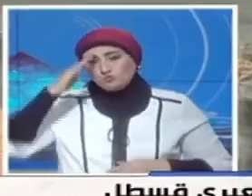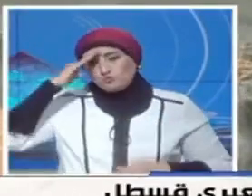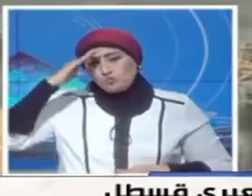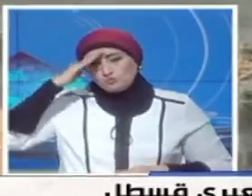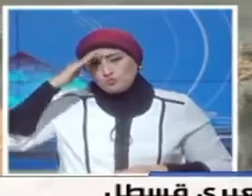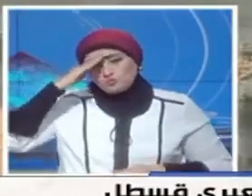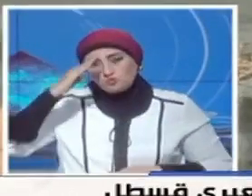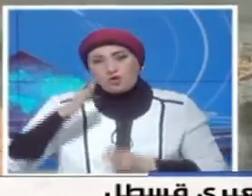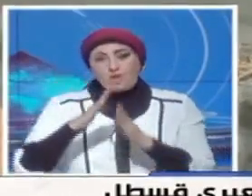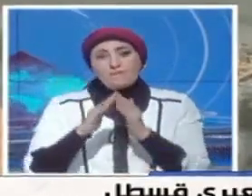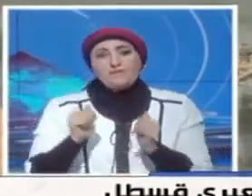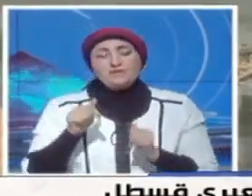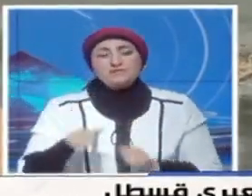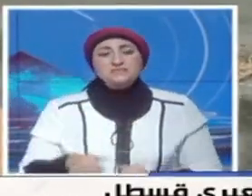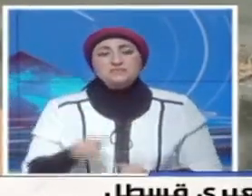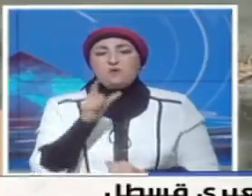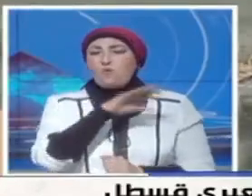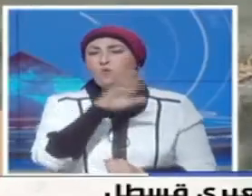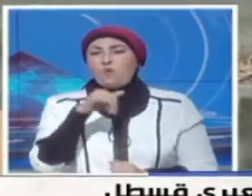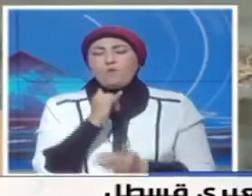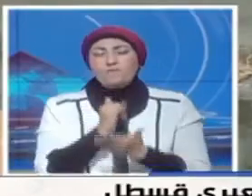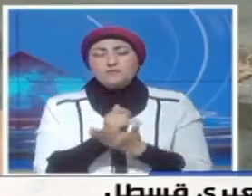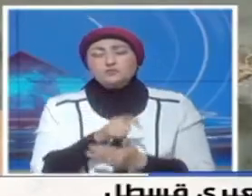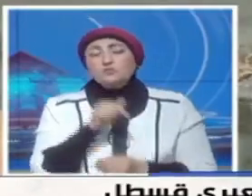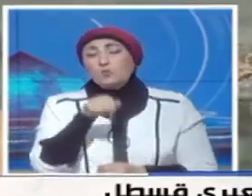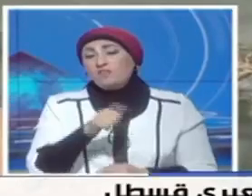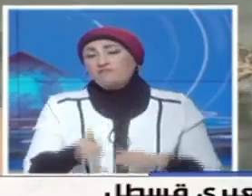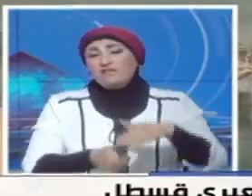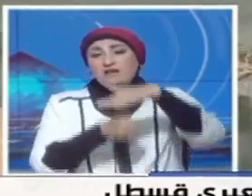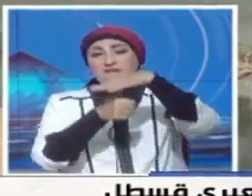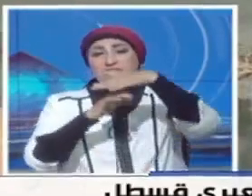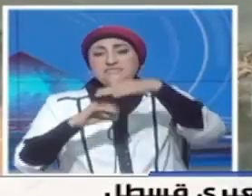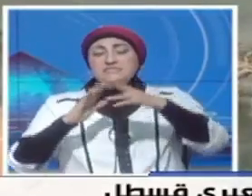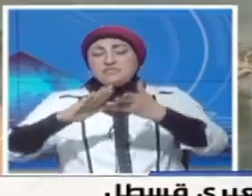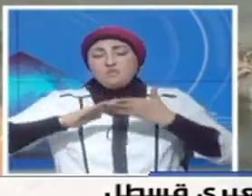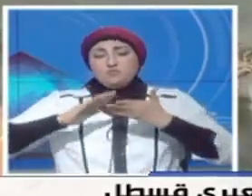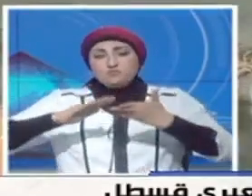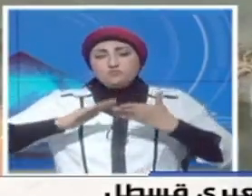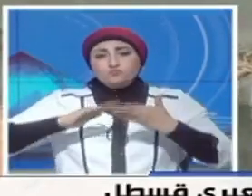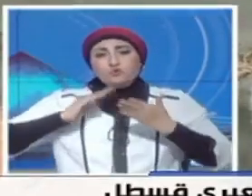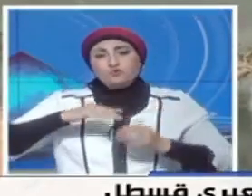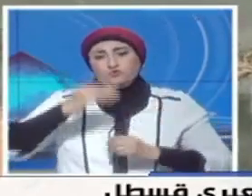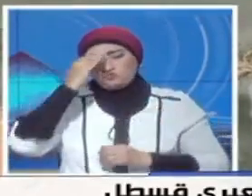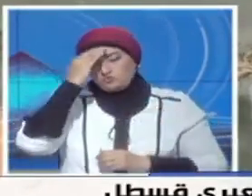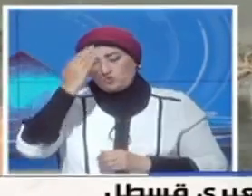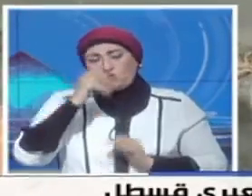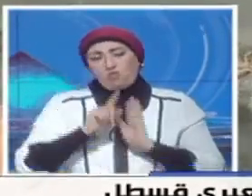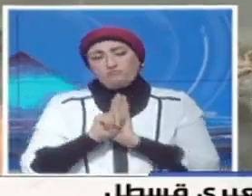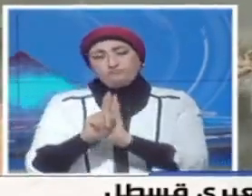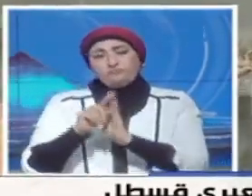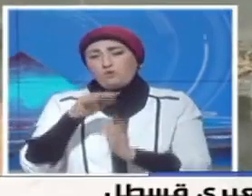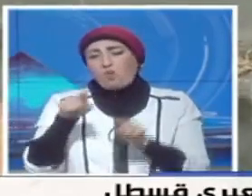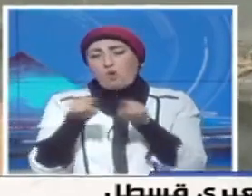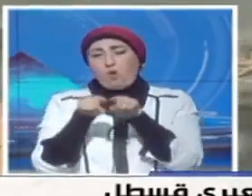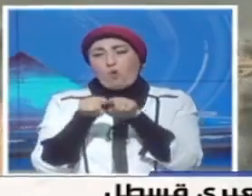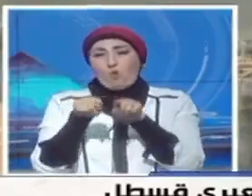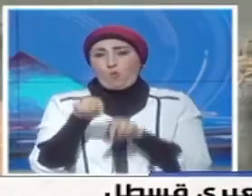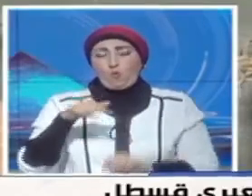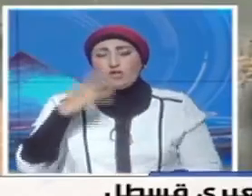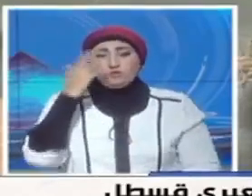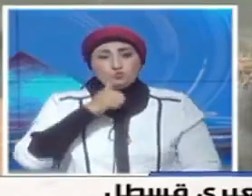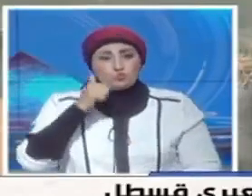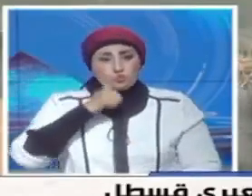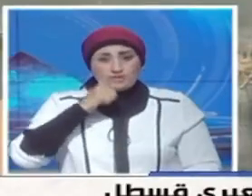وتقدير للدولة المصرية وقيادتها برئاسة الرئيس عبد الفتاح السيسي على ما قدمه من تسهيلات ودعم كبير لكافة الأشقاء السودانيين